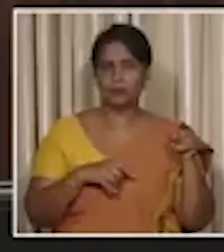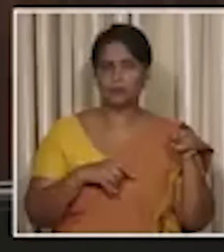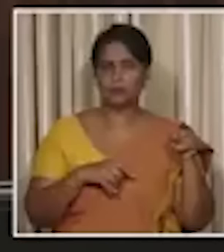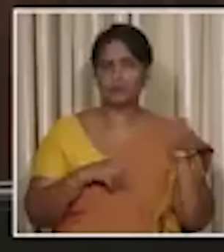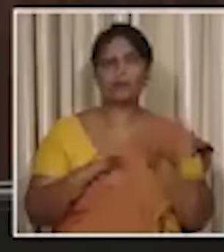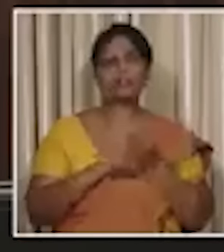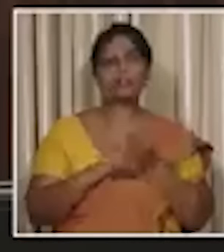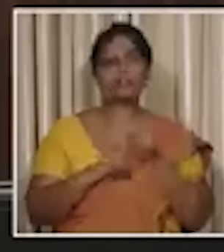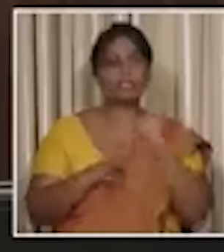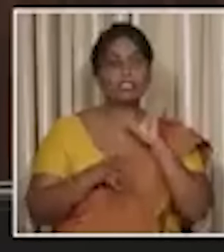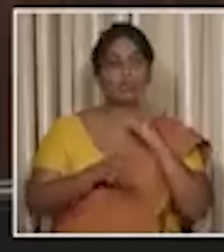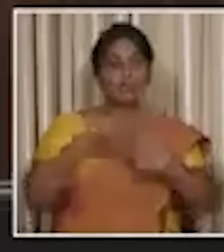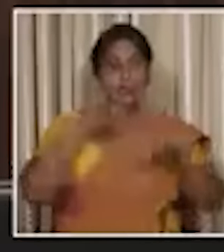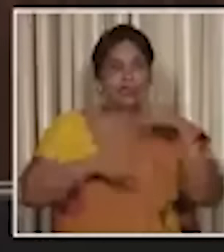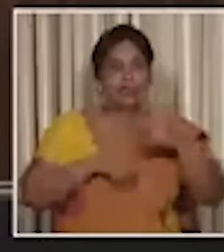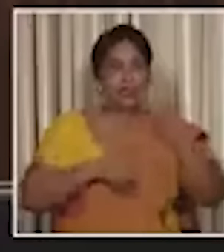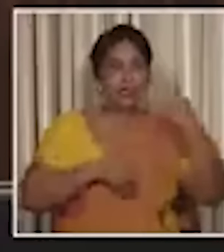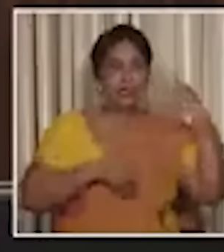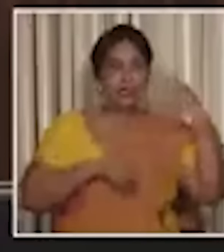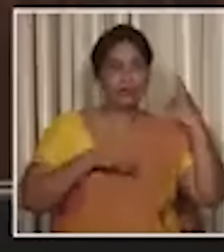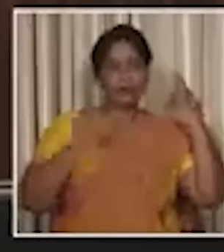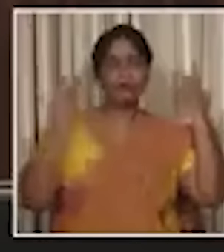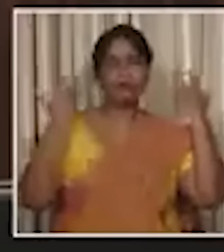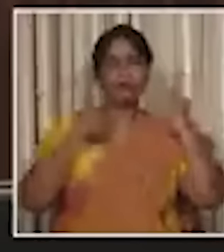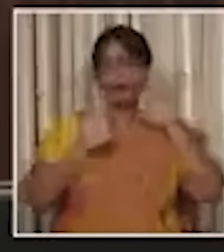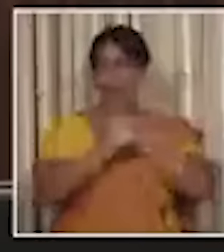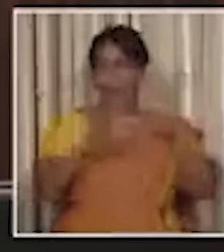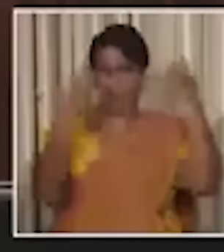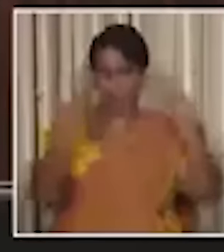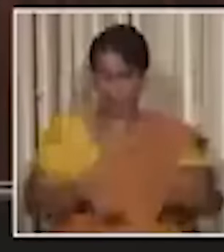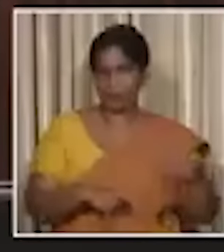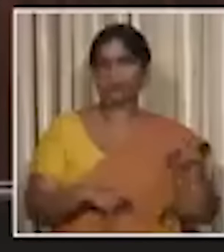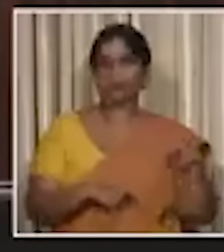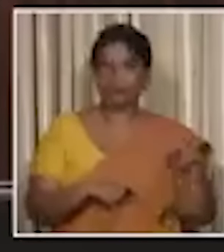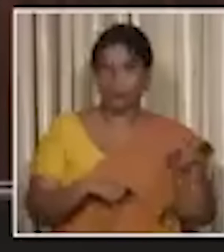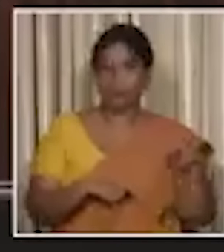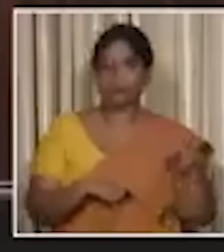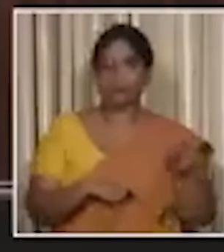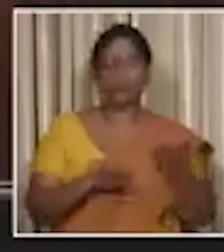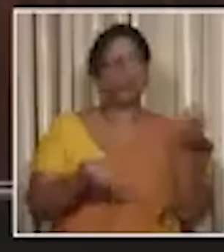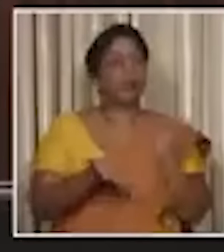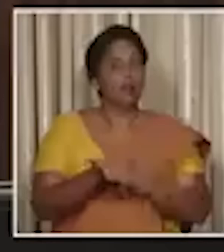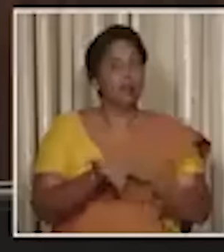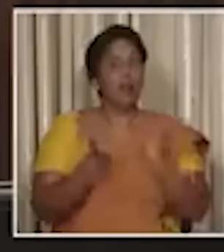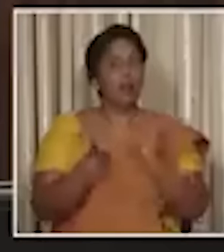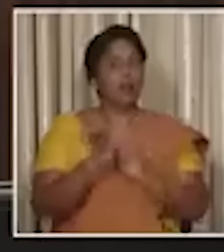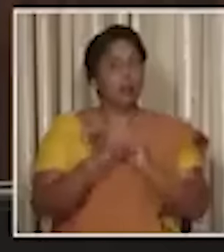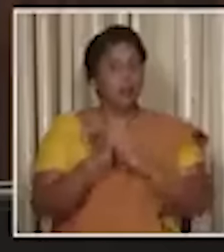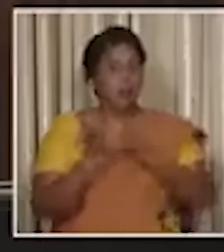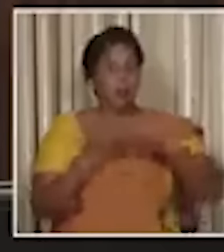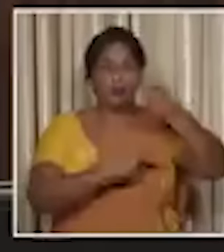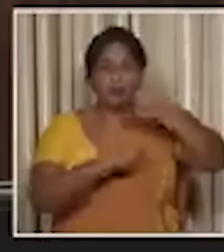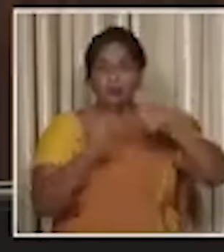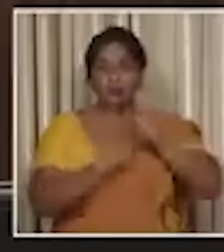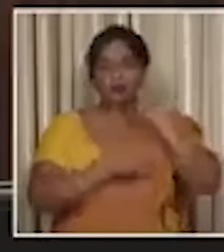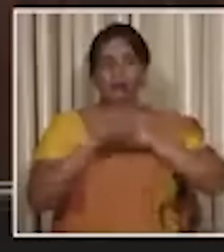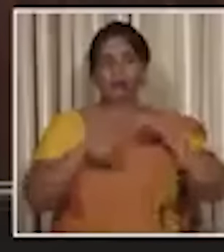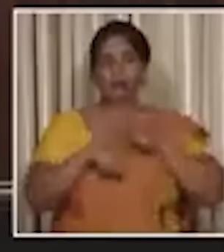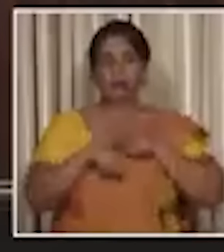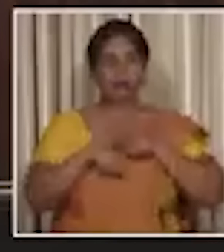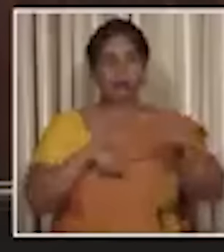போதுமானதாக இருக்கின்றதா என்று நாங்கள் மீளாய்வு செய்ய வேண்டியதாக இருக்கின்றது. ஏனென்றால் சந்தைக்கான பாராளுமன்றத்தில் நிறைவேற்றப்பட்ட சட்டங்கள்,